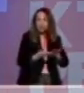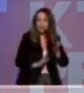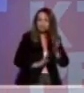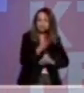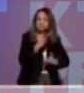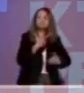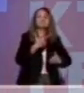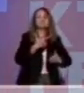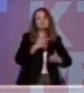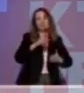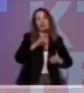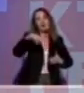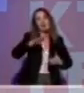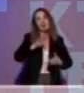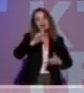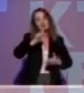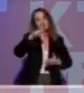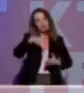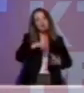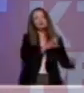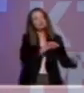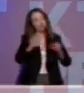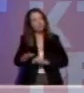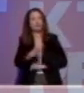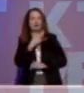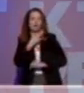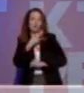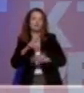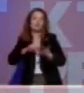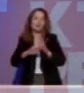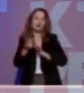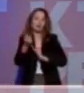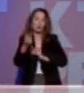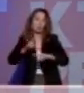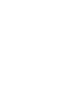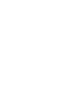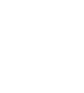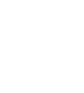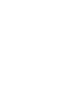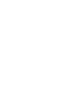εφαλτήριο για μια βιομηχανική άνοιξη σε ολόκληρη τη χώρα.